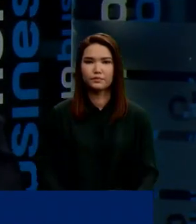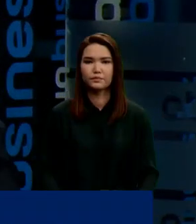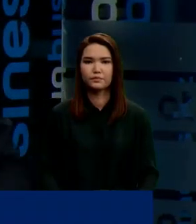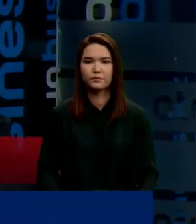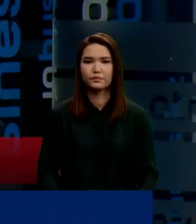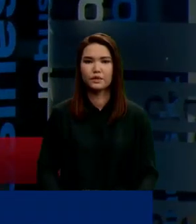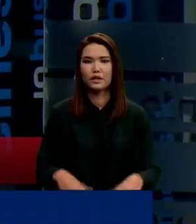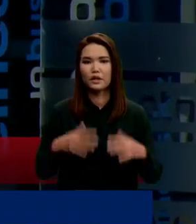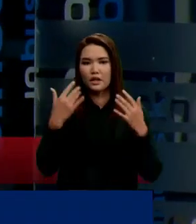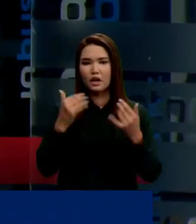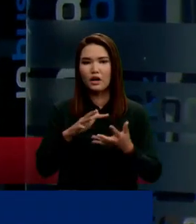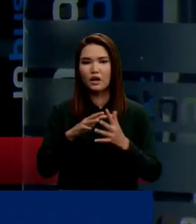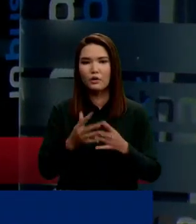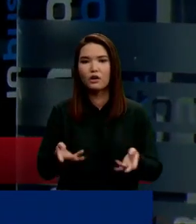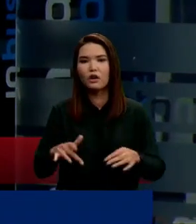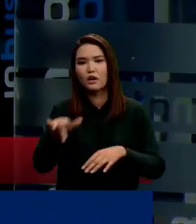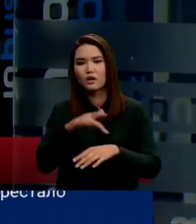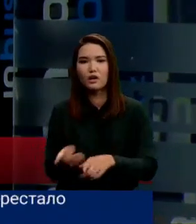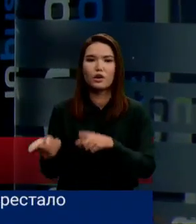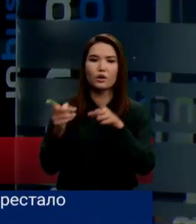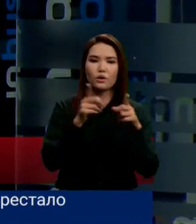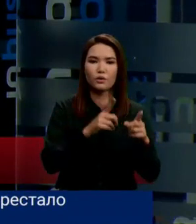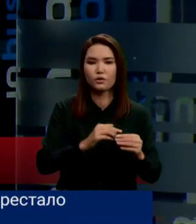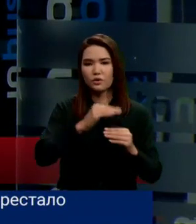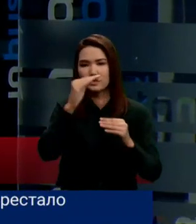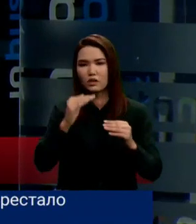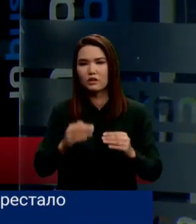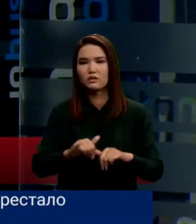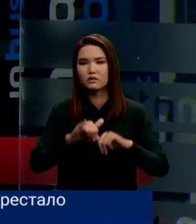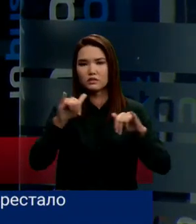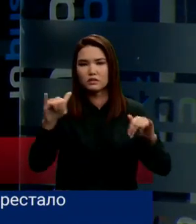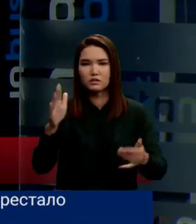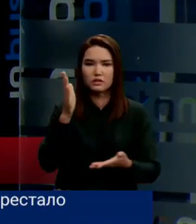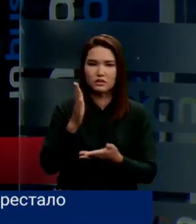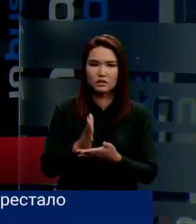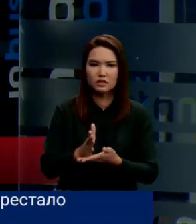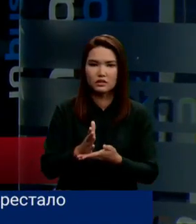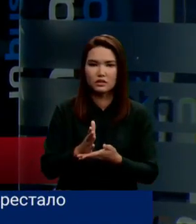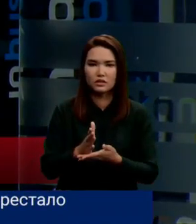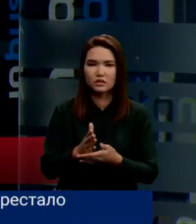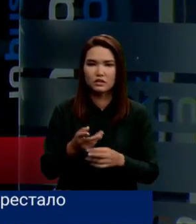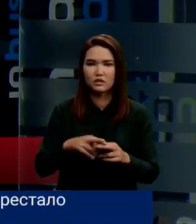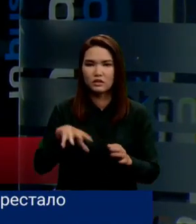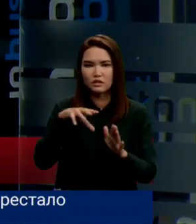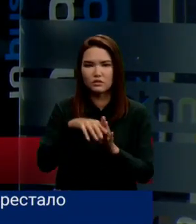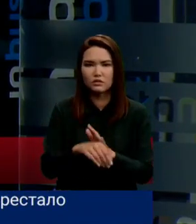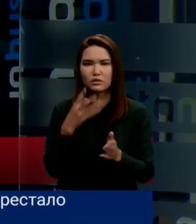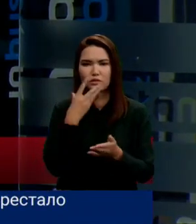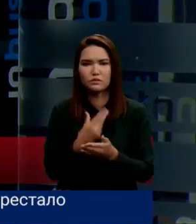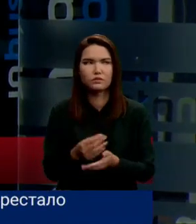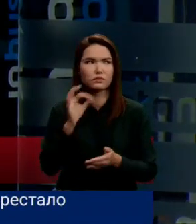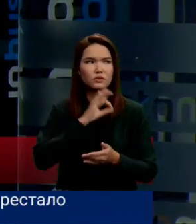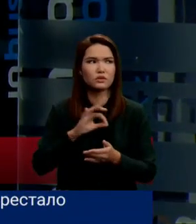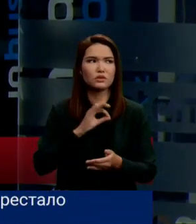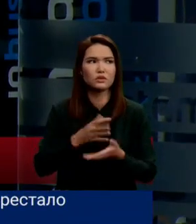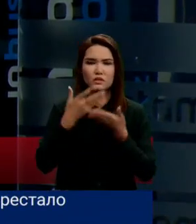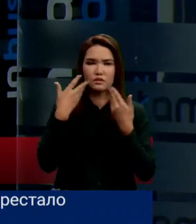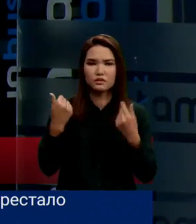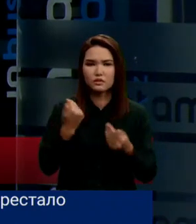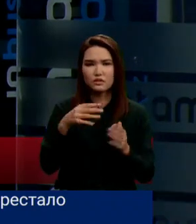Ауылдан қалаға көшу динамикасы артып келеді. Тамыздағы статистикалық деректер елді мекен тұрғындары ел халқының 38% екенін